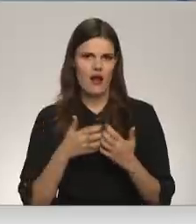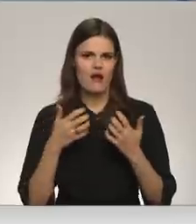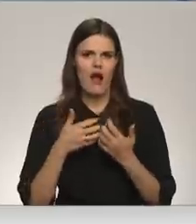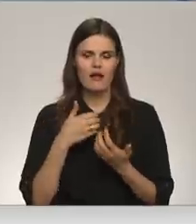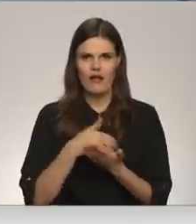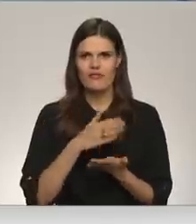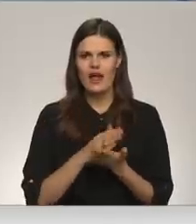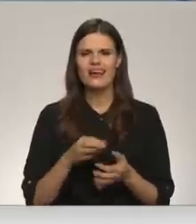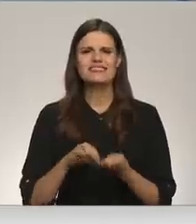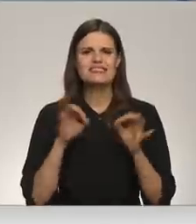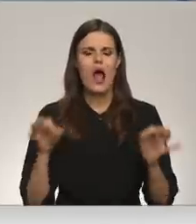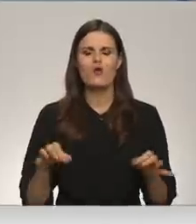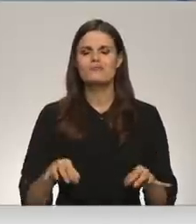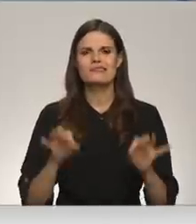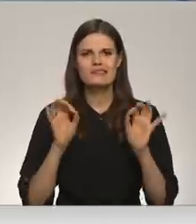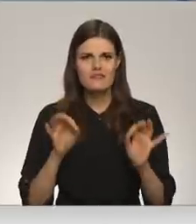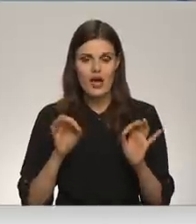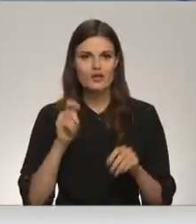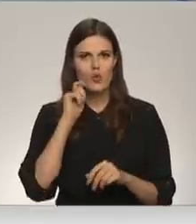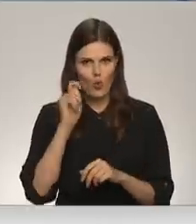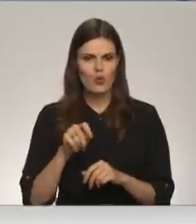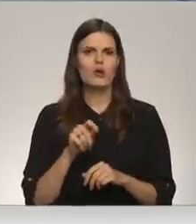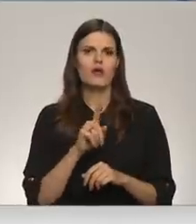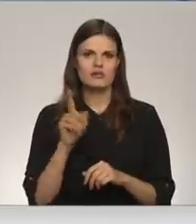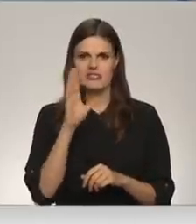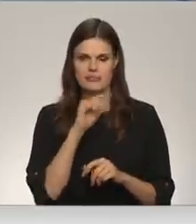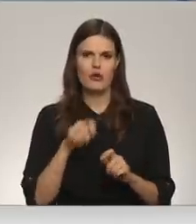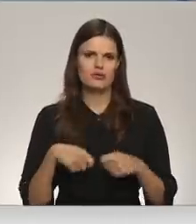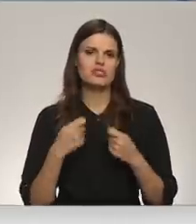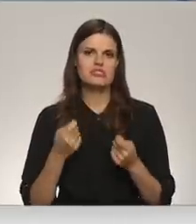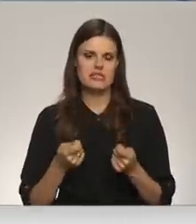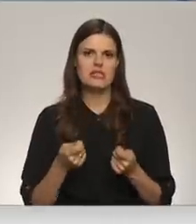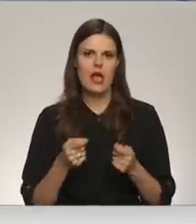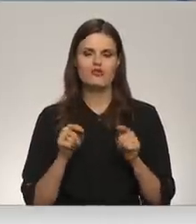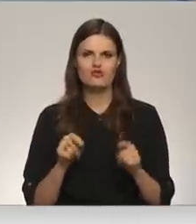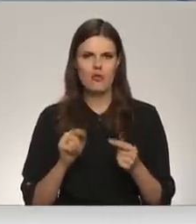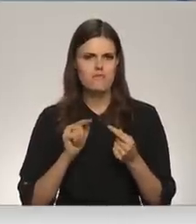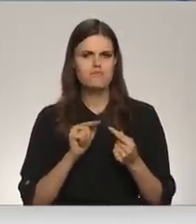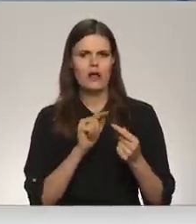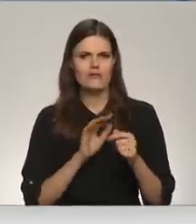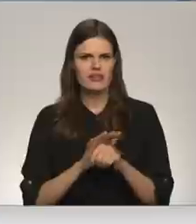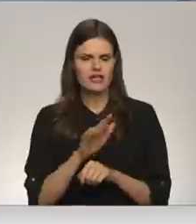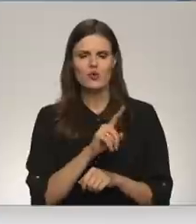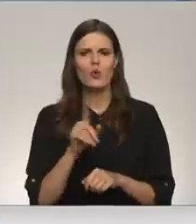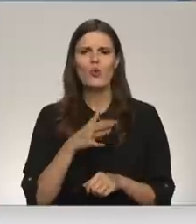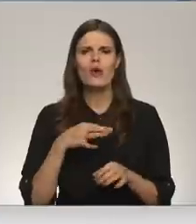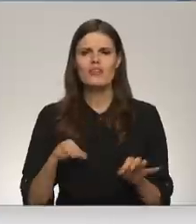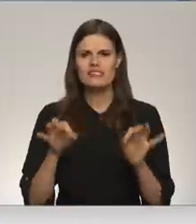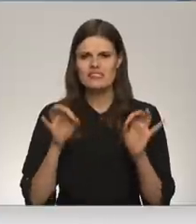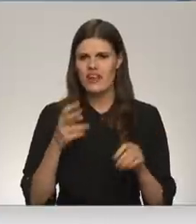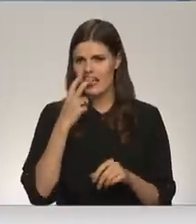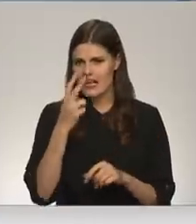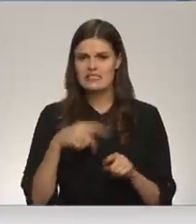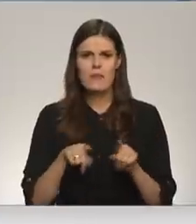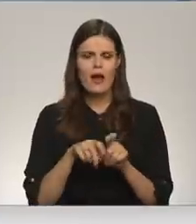fāzē sākums ir ļoti izšķiroši. Ukraina ir spējusi sniegt šo pretriecienu, kas ir ļoti svarīgi. Mēs redzam, ka arī